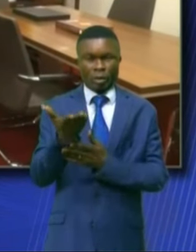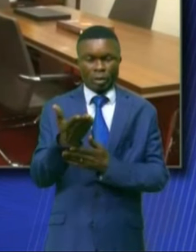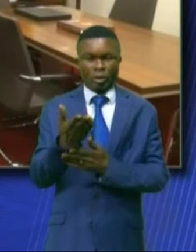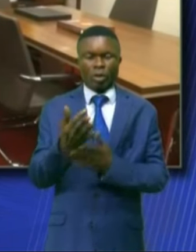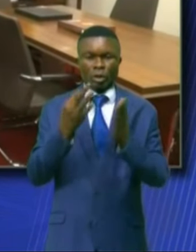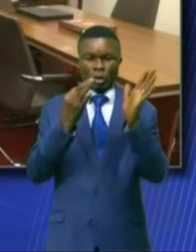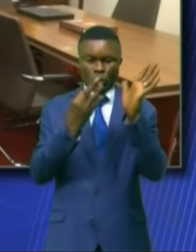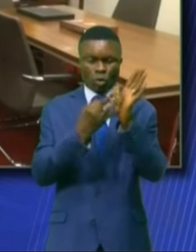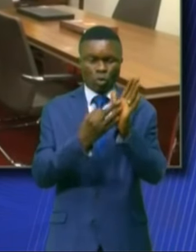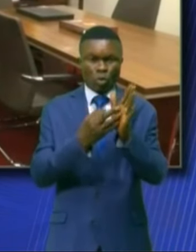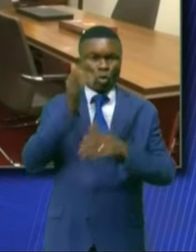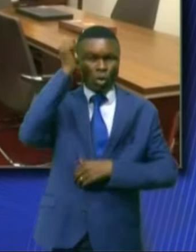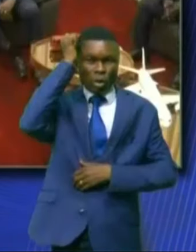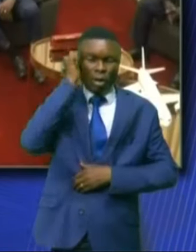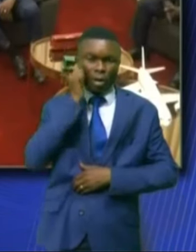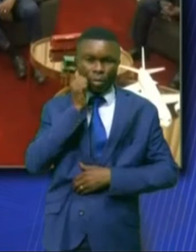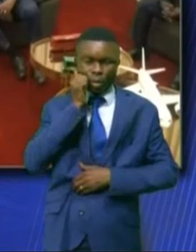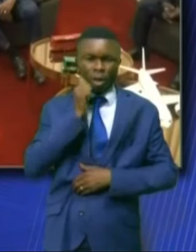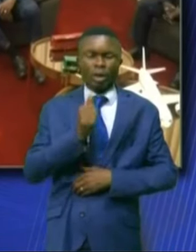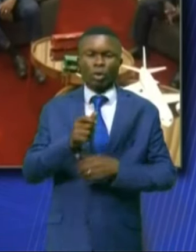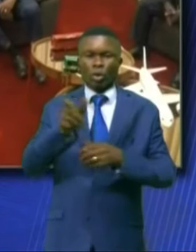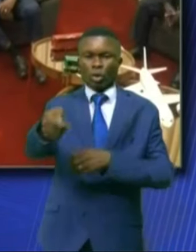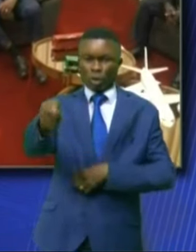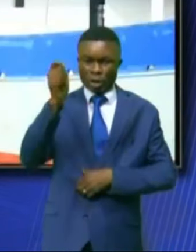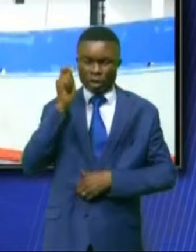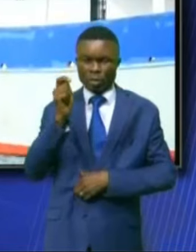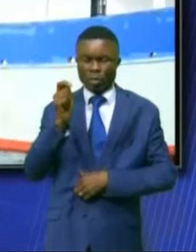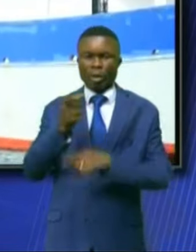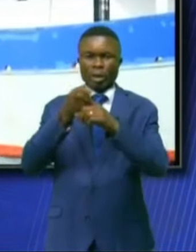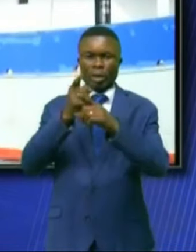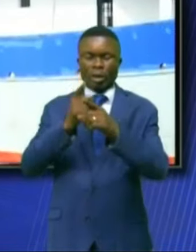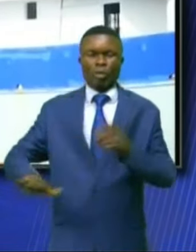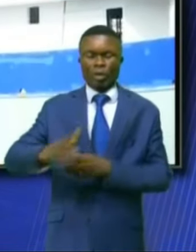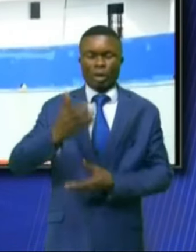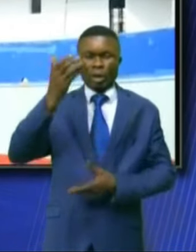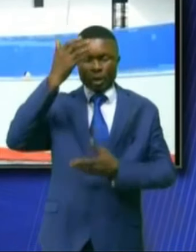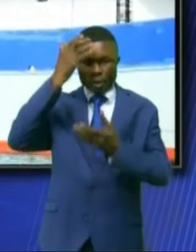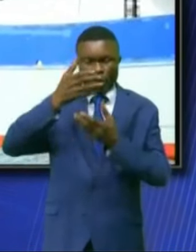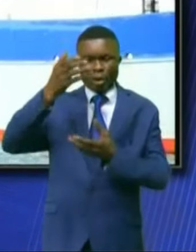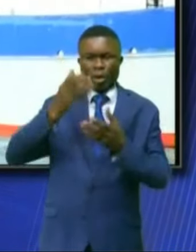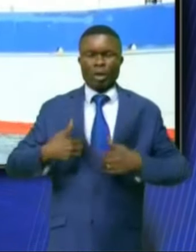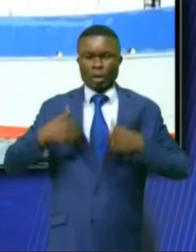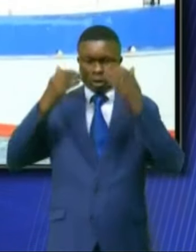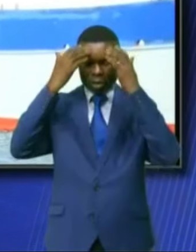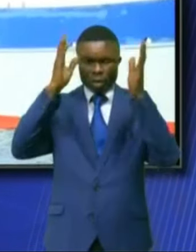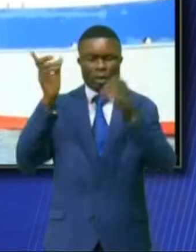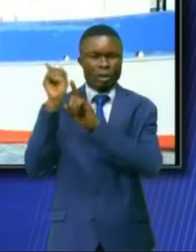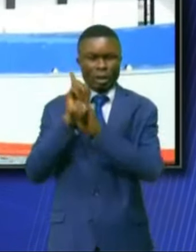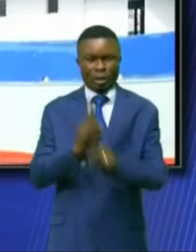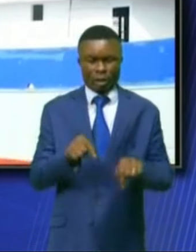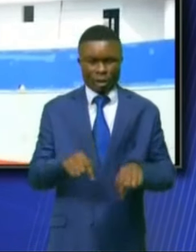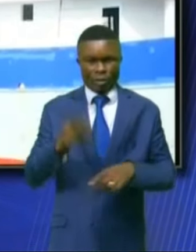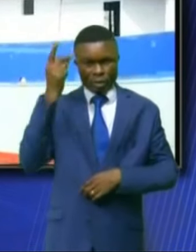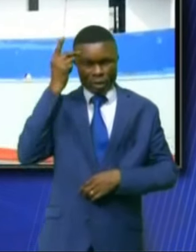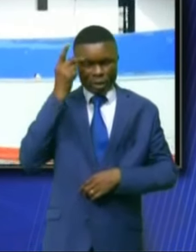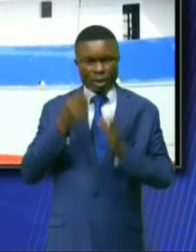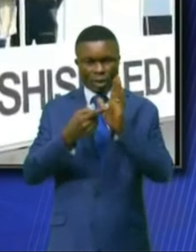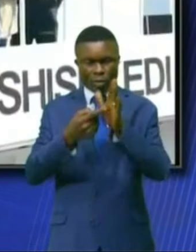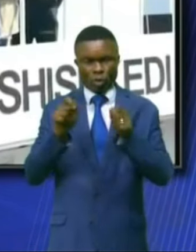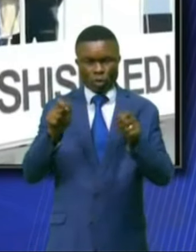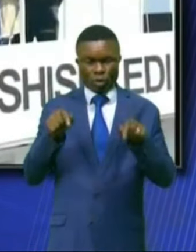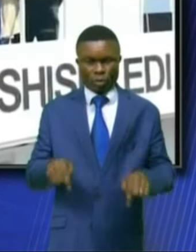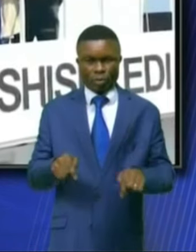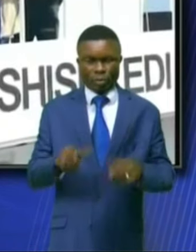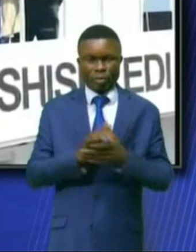bateaux de pêche fabriqués en Égypte ont obtenu le document pour quitter le chantier naval. Les détails dans ce journal. Et